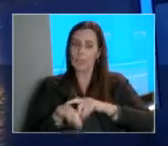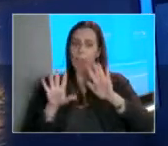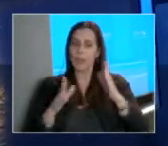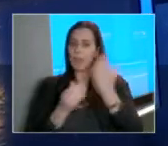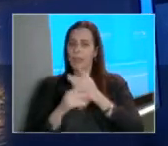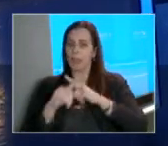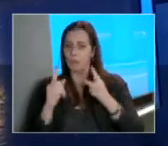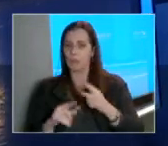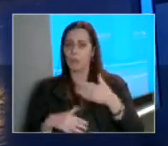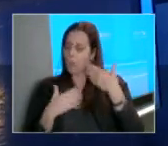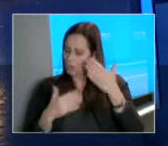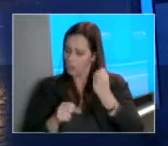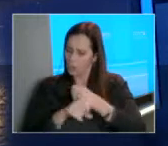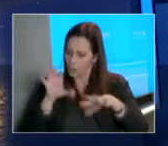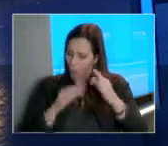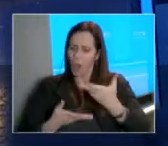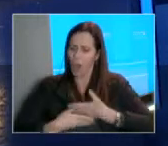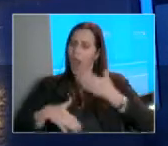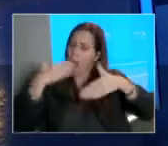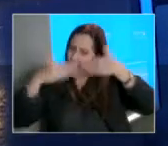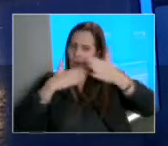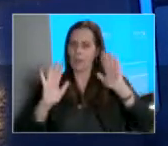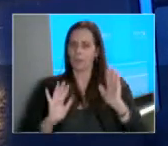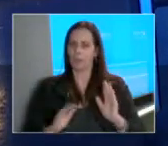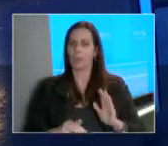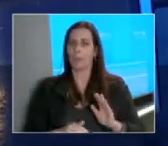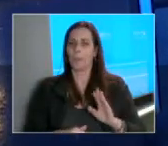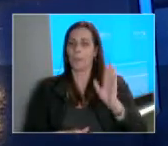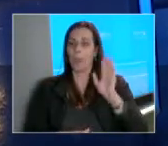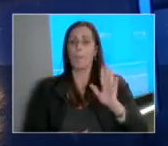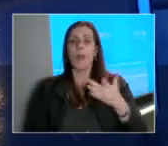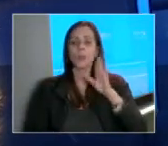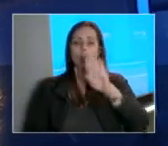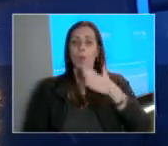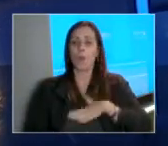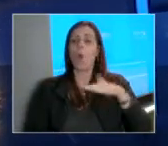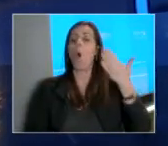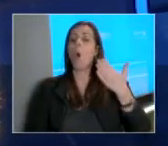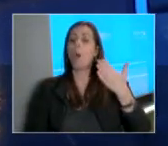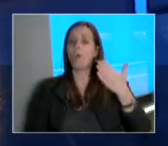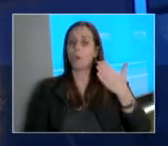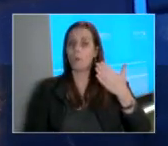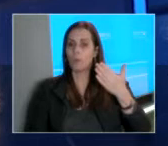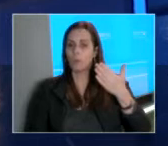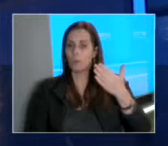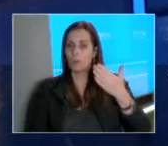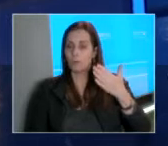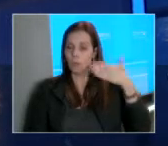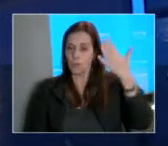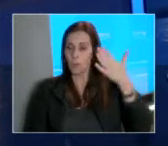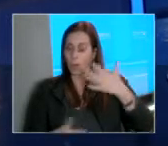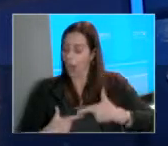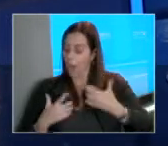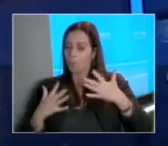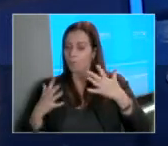לתיק אחר. תנו בחירות, תנו לי זה, אחרי תבואו אליי. יענו מה שהוא רוצה זה או תבואו אליי ב... שיהיה אחרי